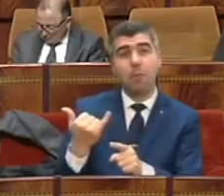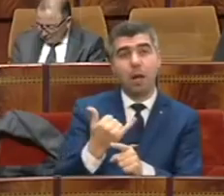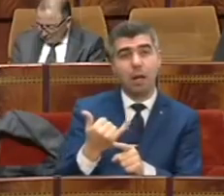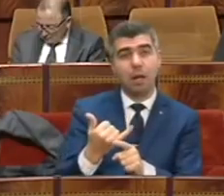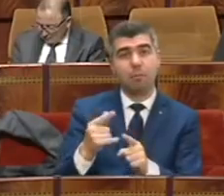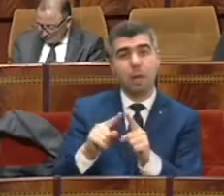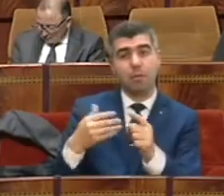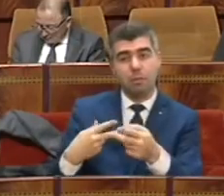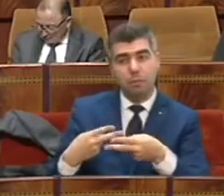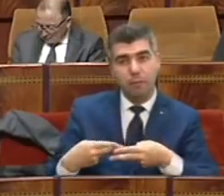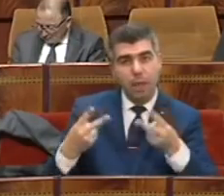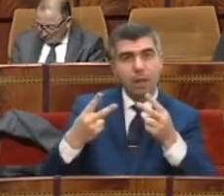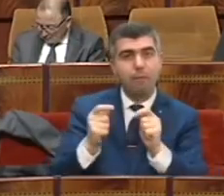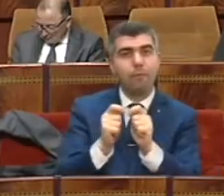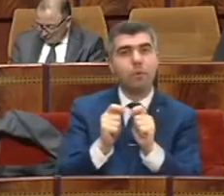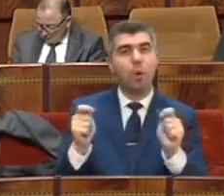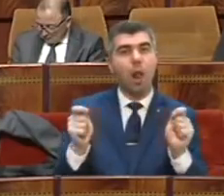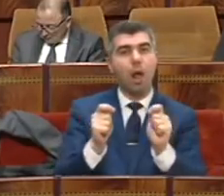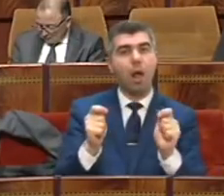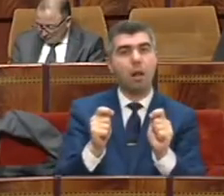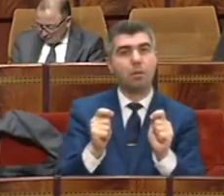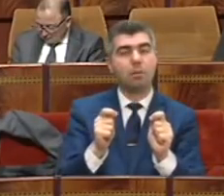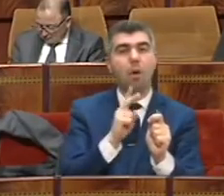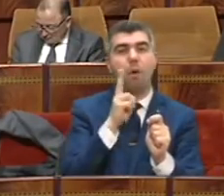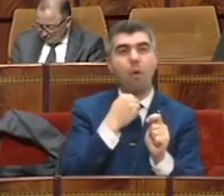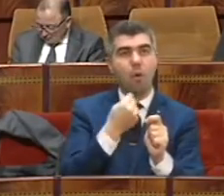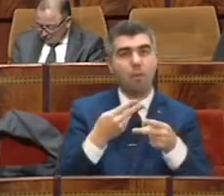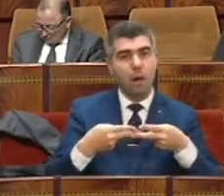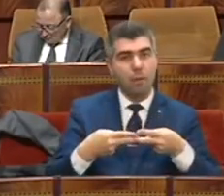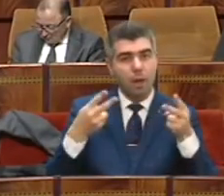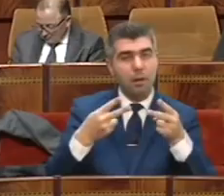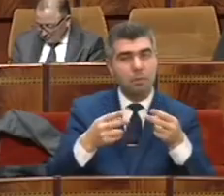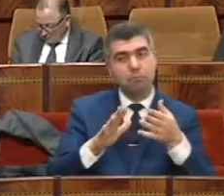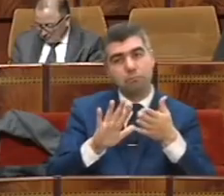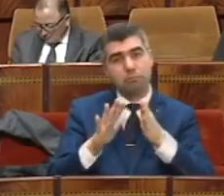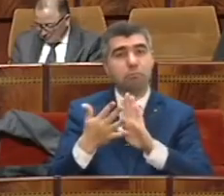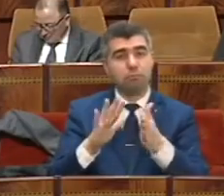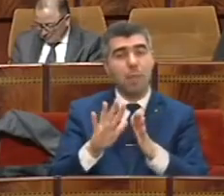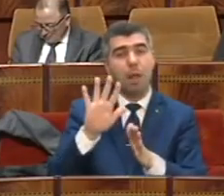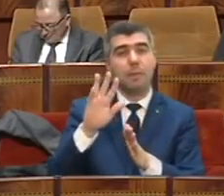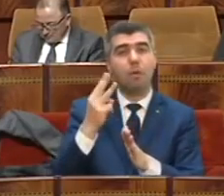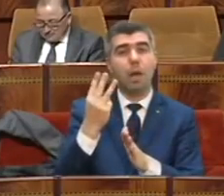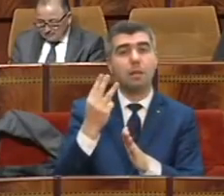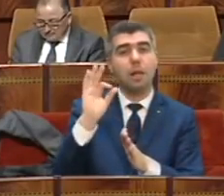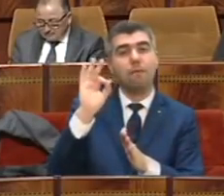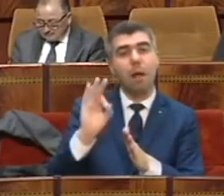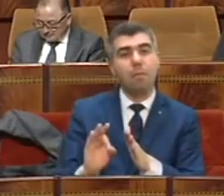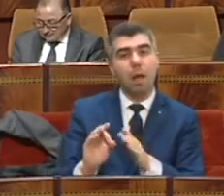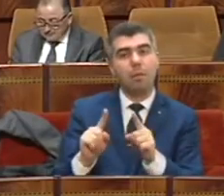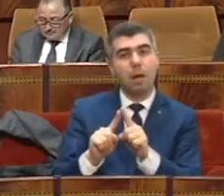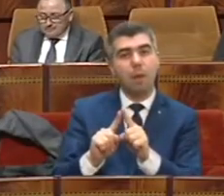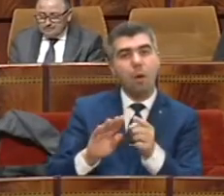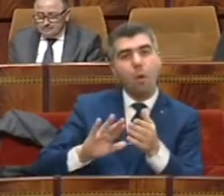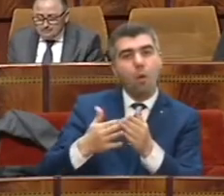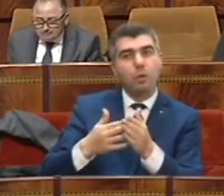الرسميه راه 35% باش رجع اللور، 35%، لان كاين تخوفات